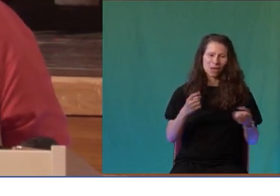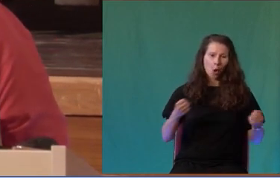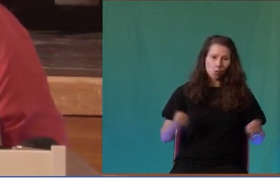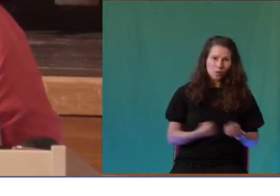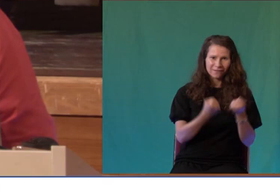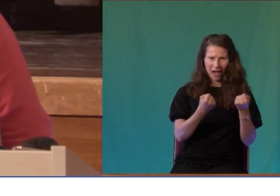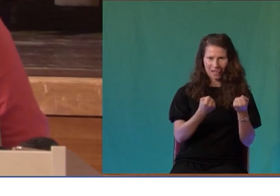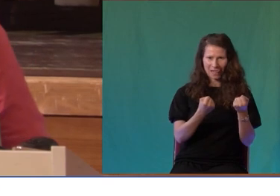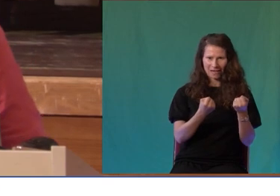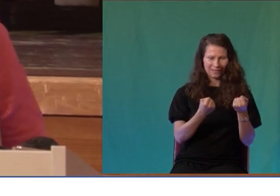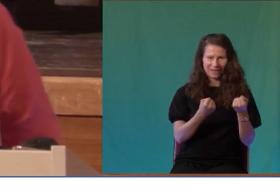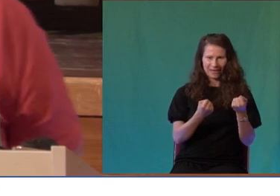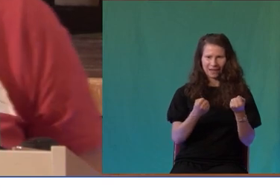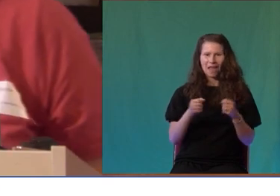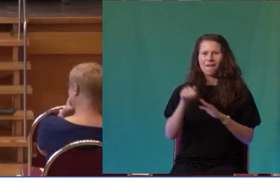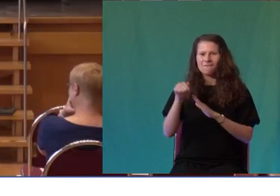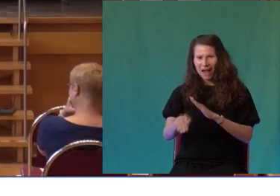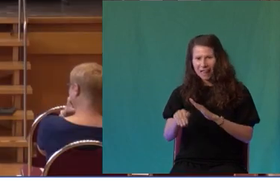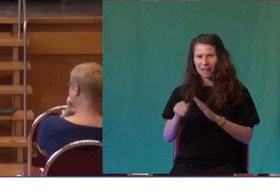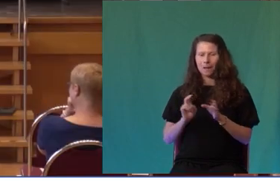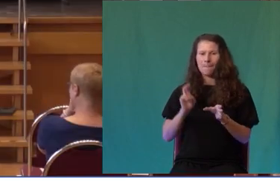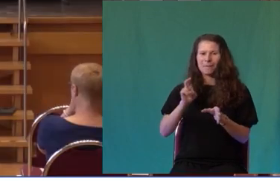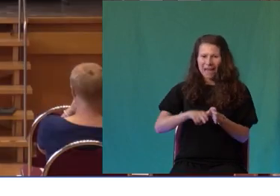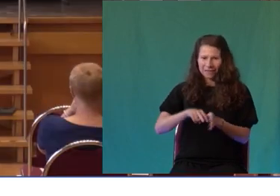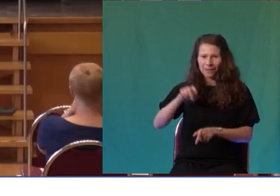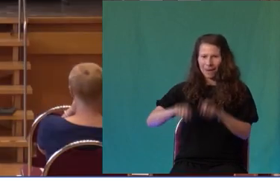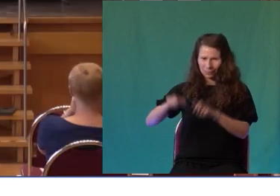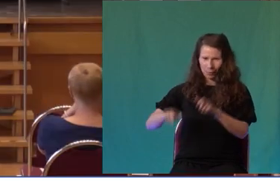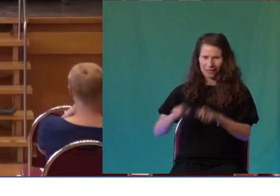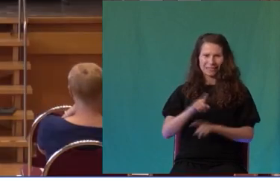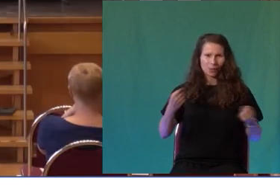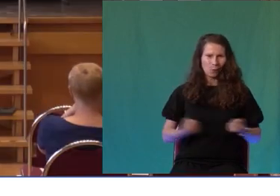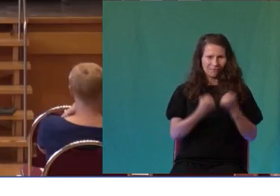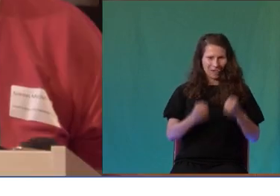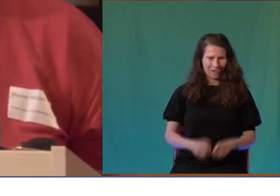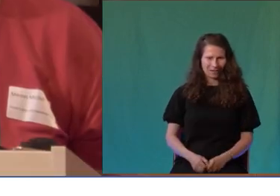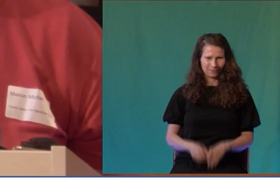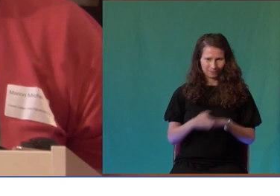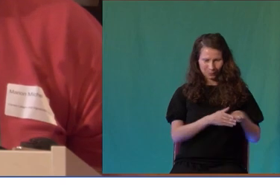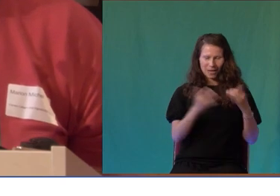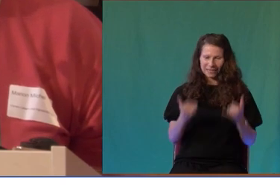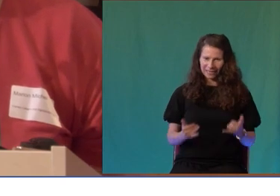den Fall beteiligten Personen sprechen können so und unser Leipziger Erklärung